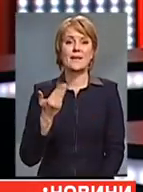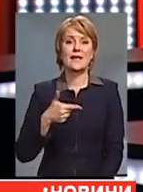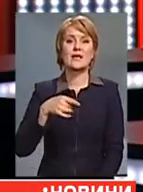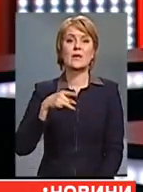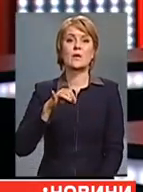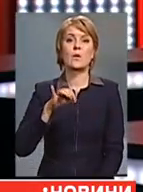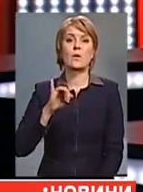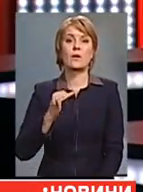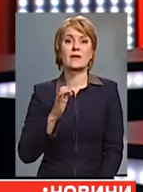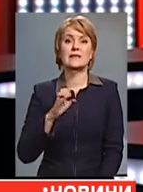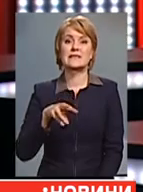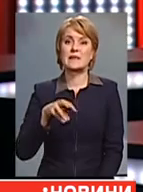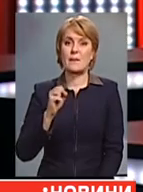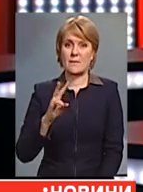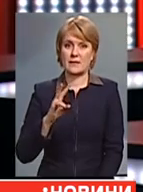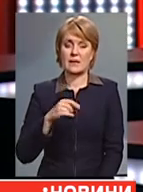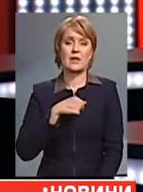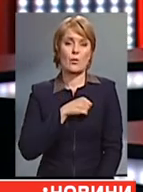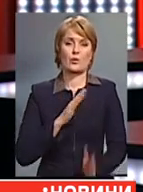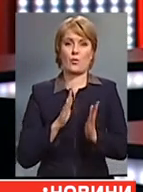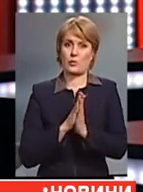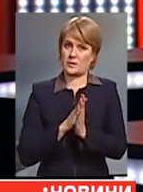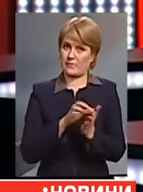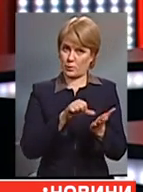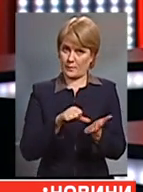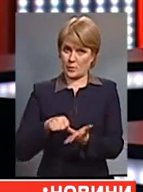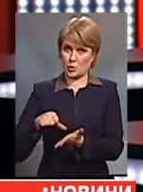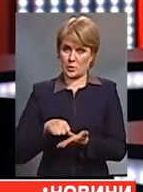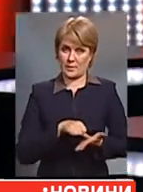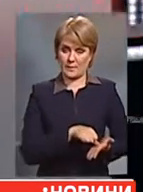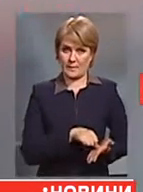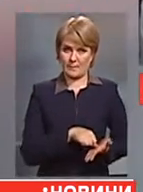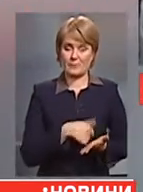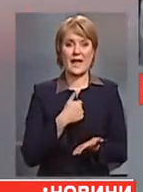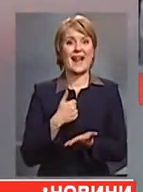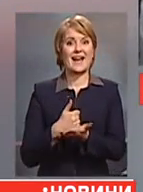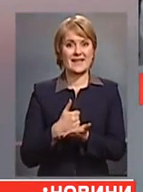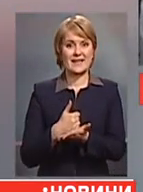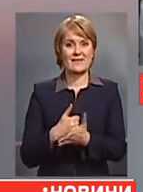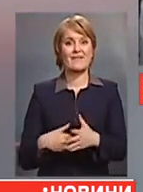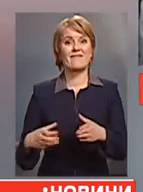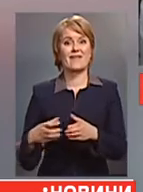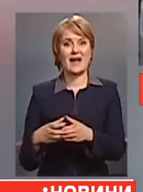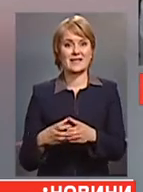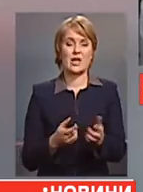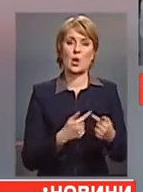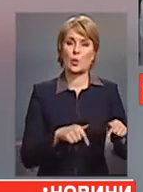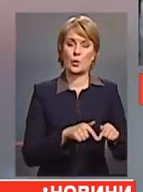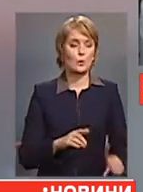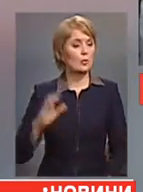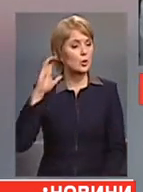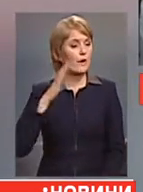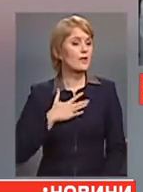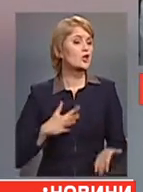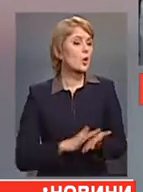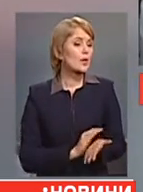Колег депутатів попросив бути присутніми. Лідерів фракцій і груп слухала Марина Анціфорова. Вона на зв'язку. Що кажуть,